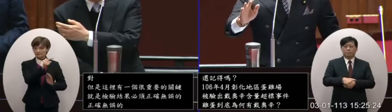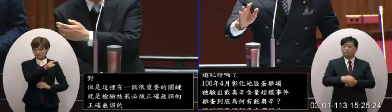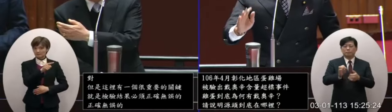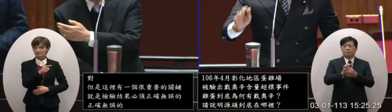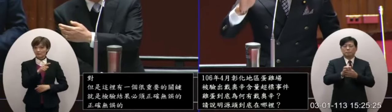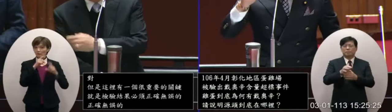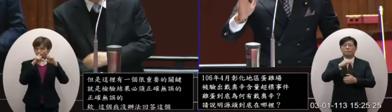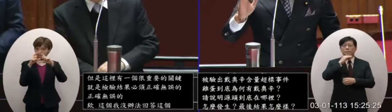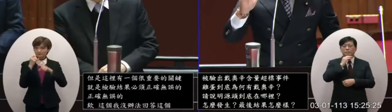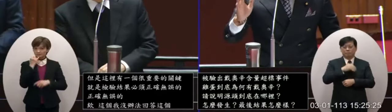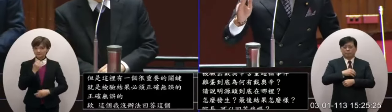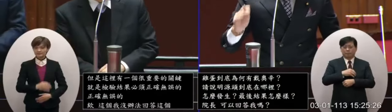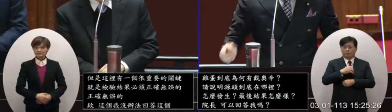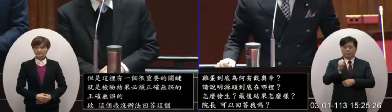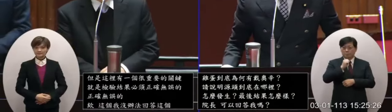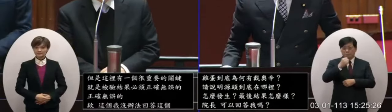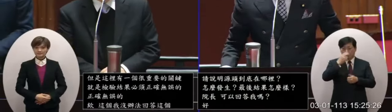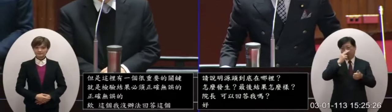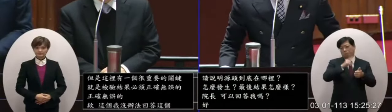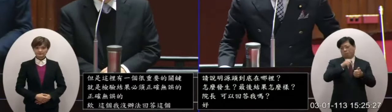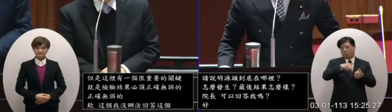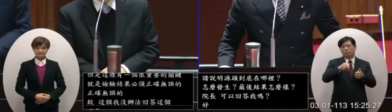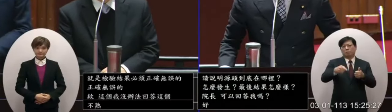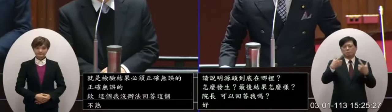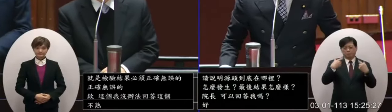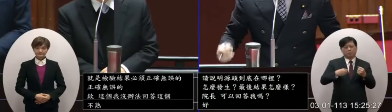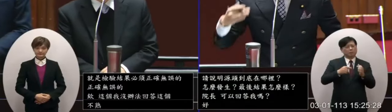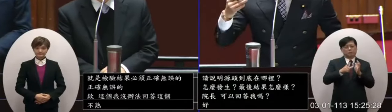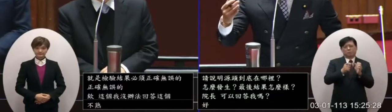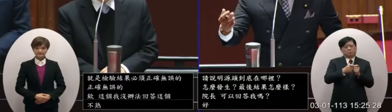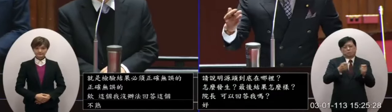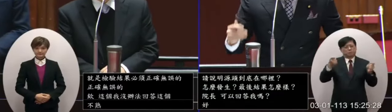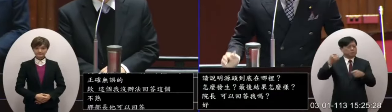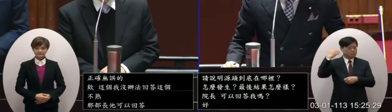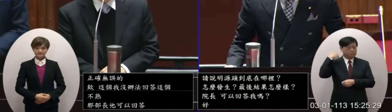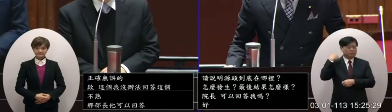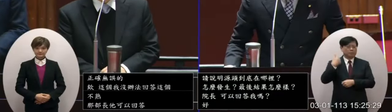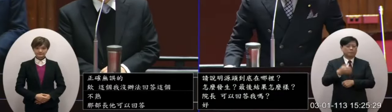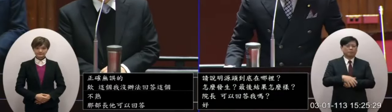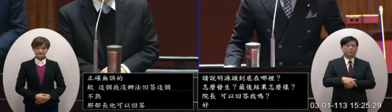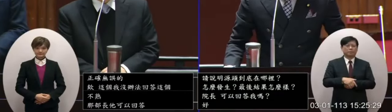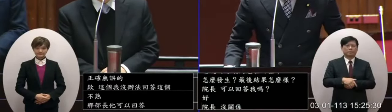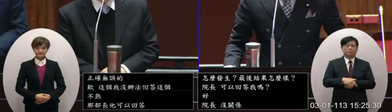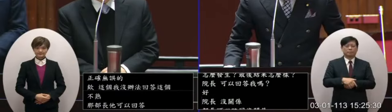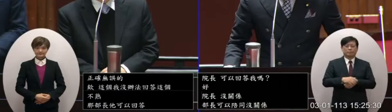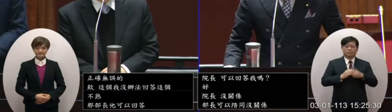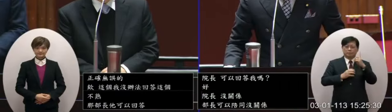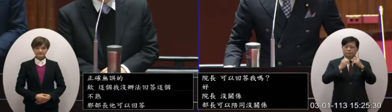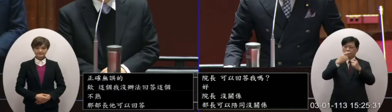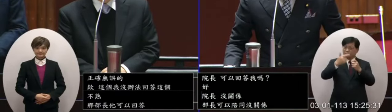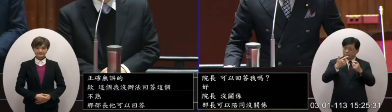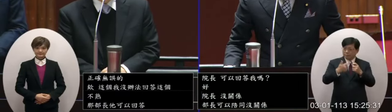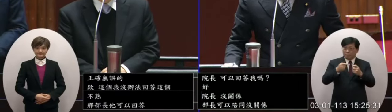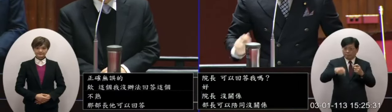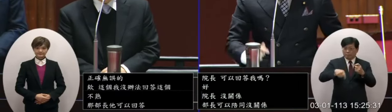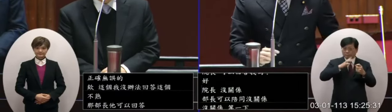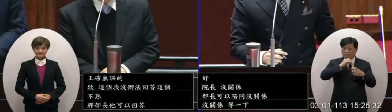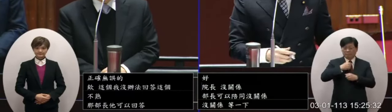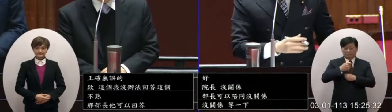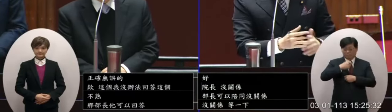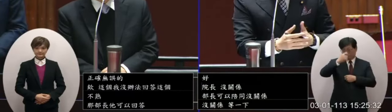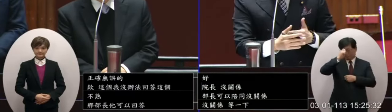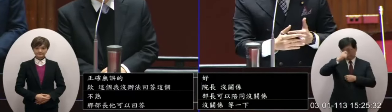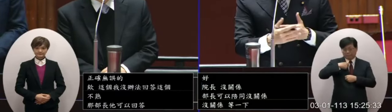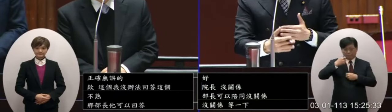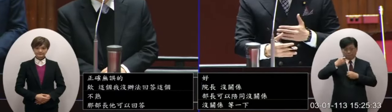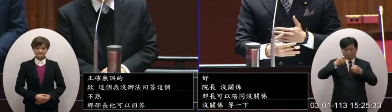没关系，没关系。等一下，我不能为难院长了，因为这个年代真的有点久远。好，那106年的带奥星蛋呢，到现在